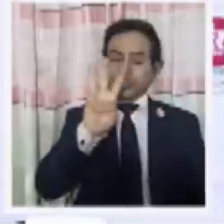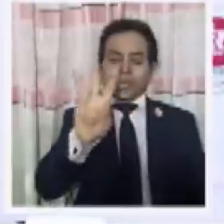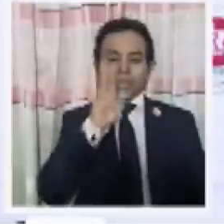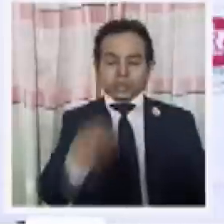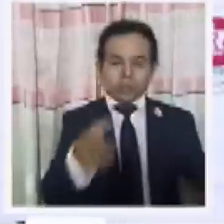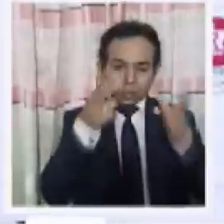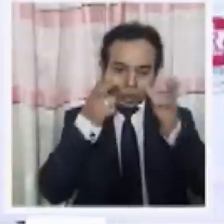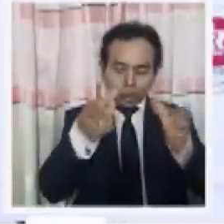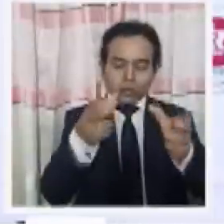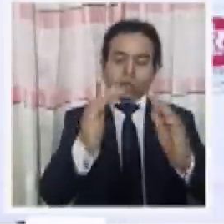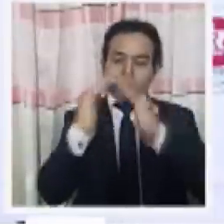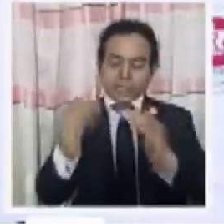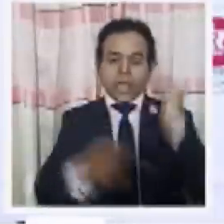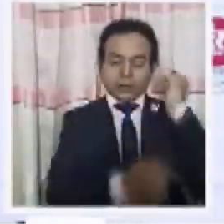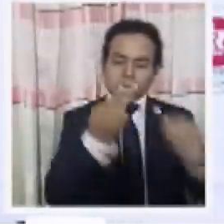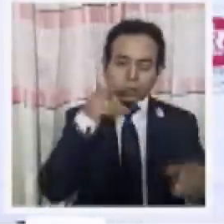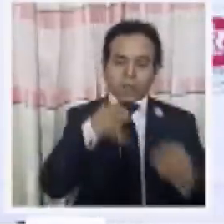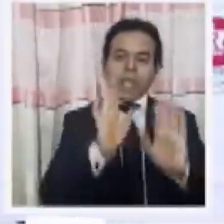336,662 জন। বর্তমানে কোয়ারেন্টাইনে আছেন